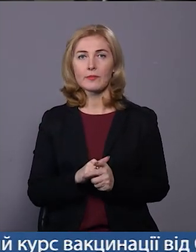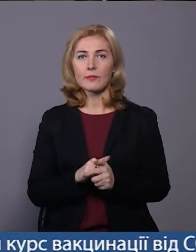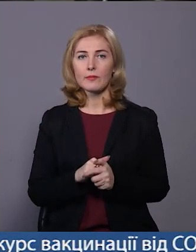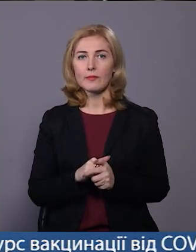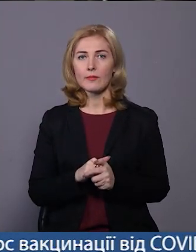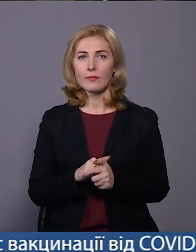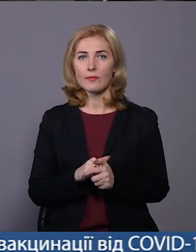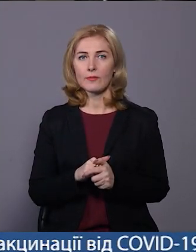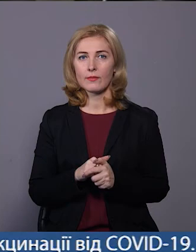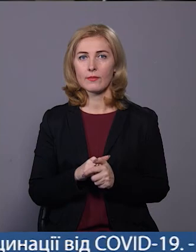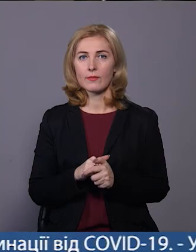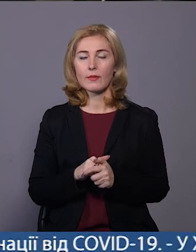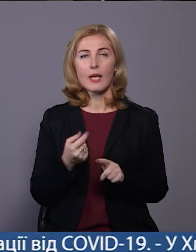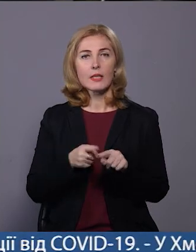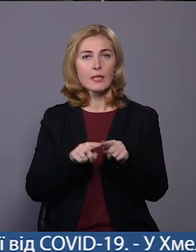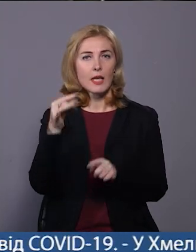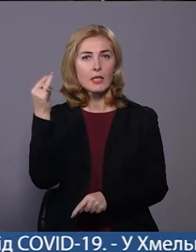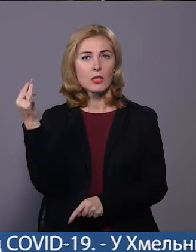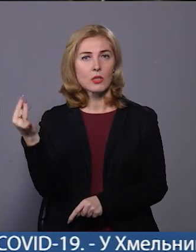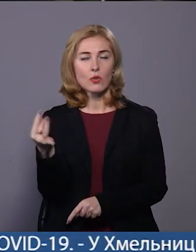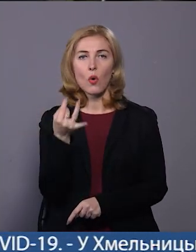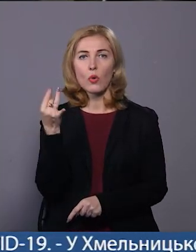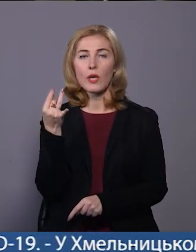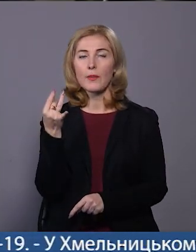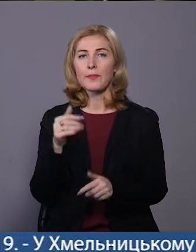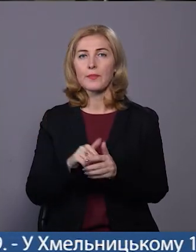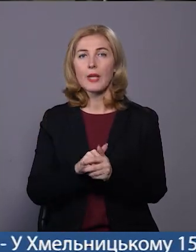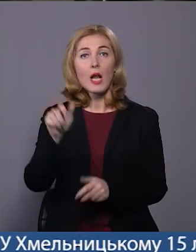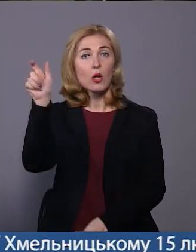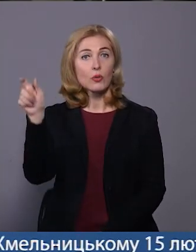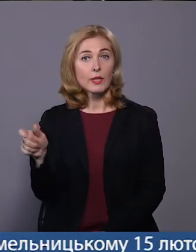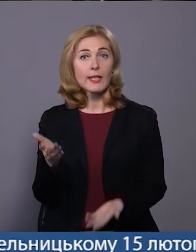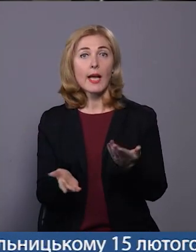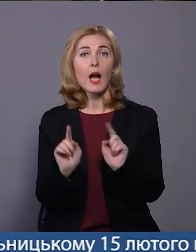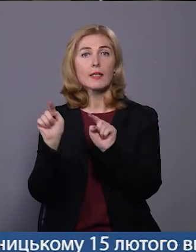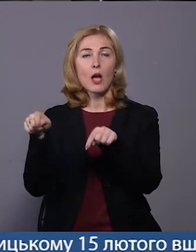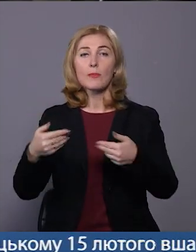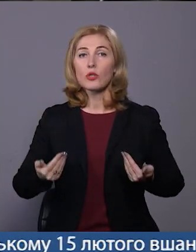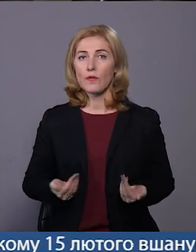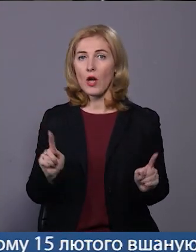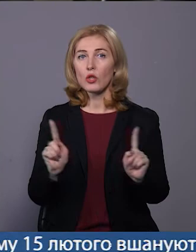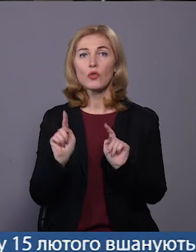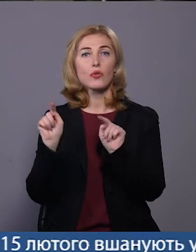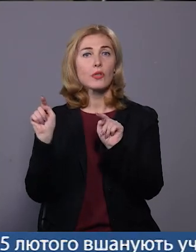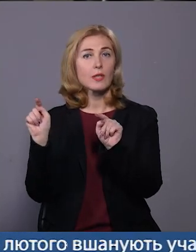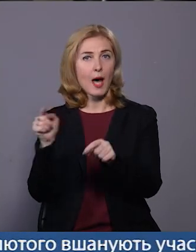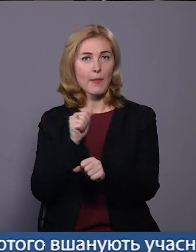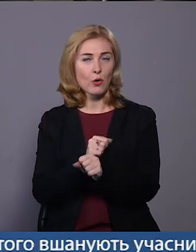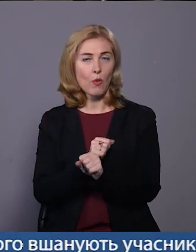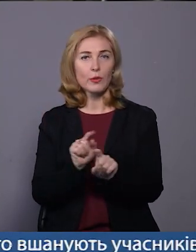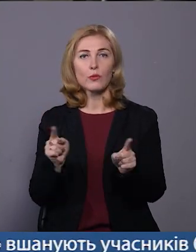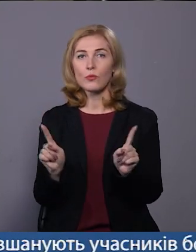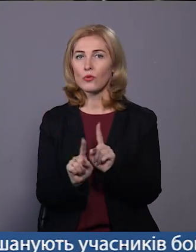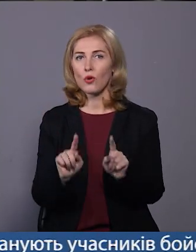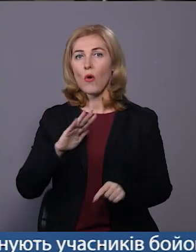там історія про кримінальність мені не цікава. Мені цікава людина, яка там живе і щось вона там робить, тому що